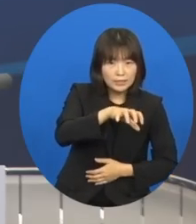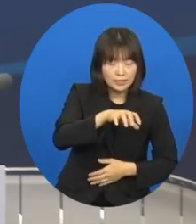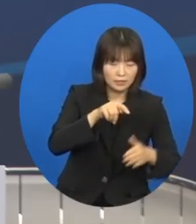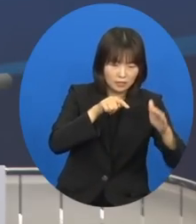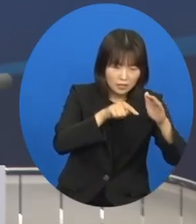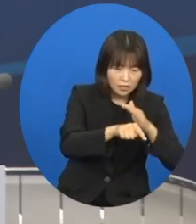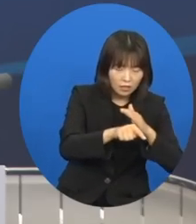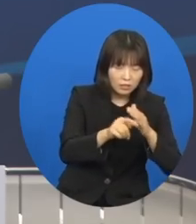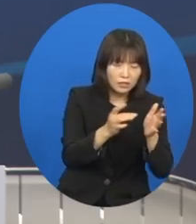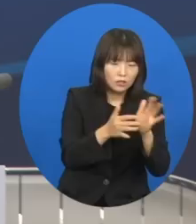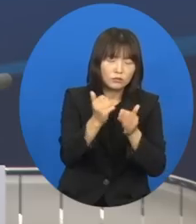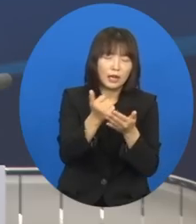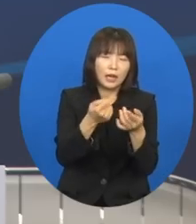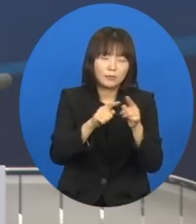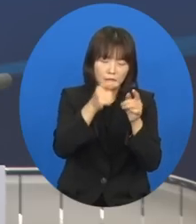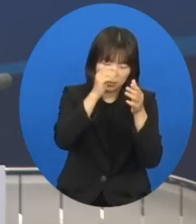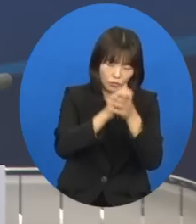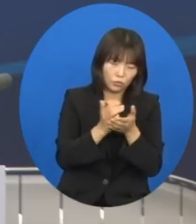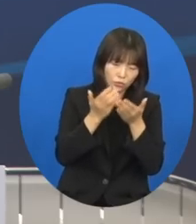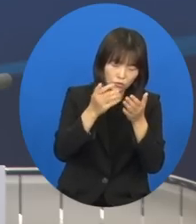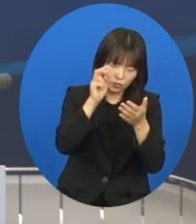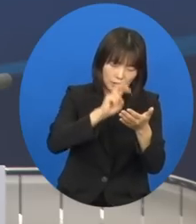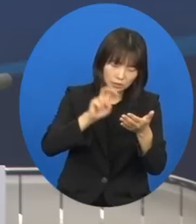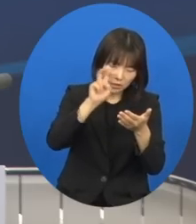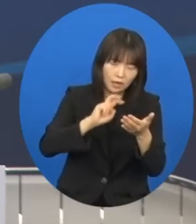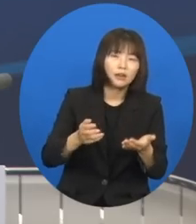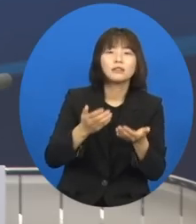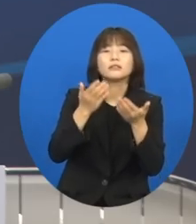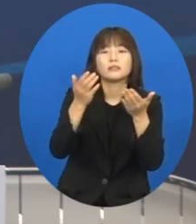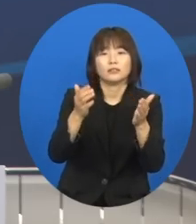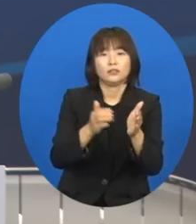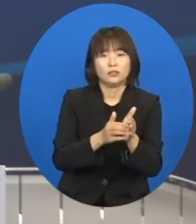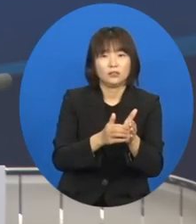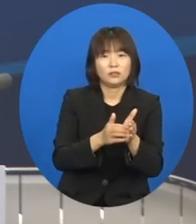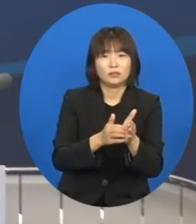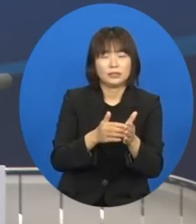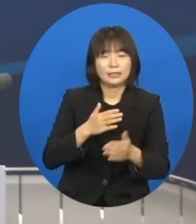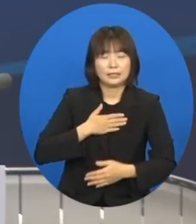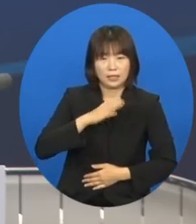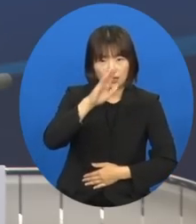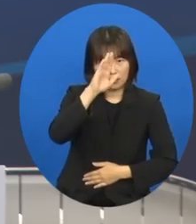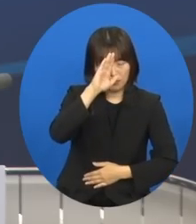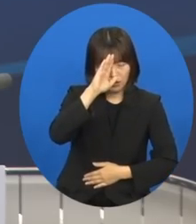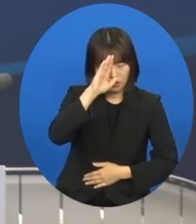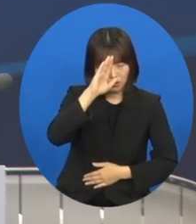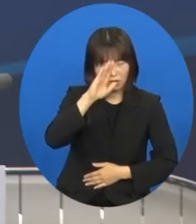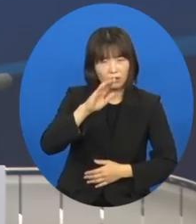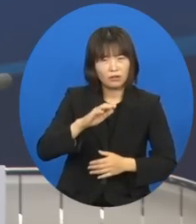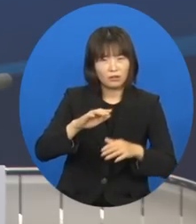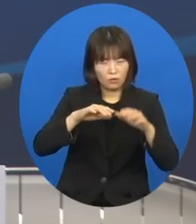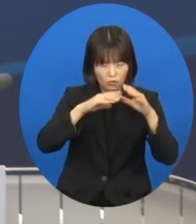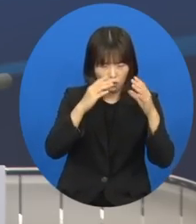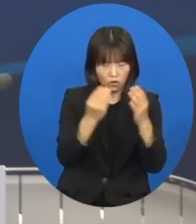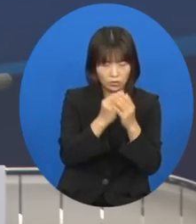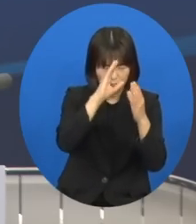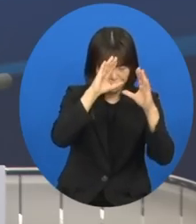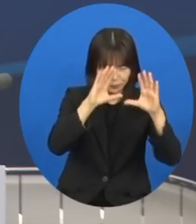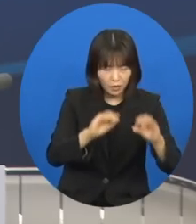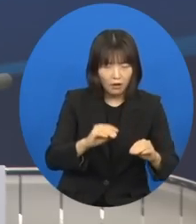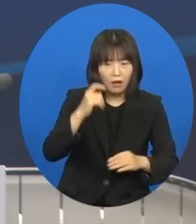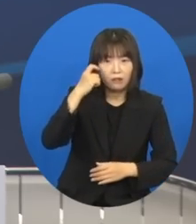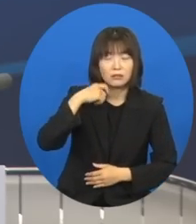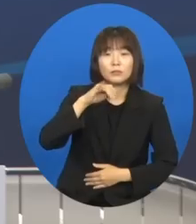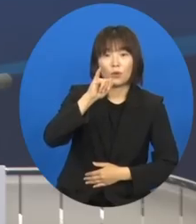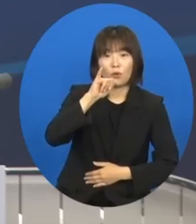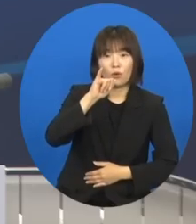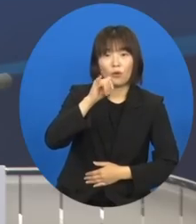제가 기도하고 찬양을 했습니다. 제 병이 진짜 온전하게 치유가 된 것 같은 느낌이 드는 거예요.